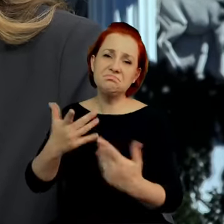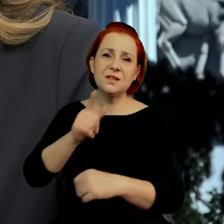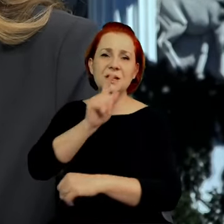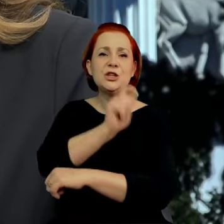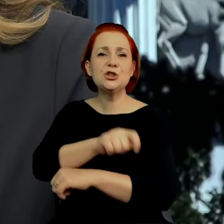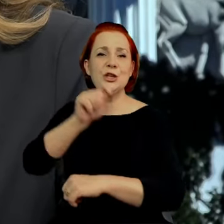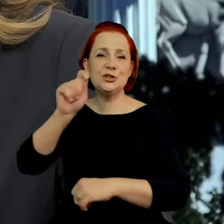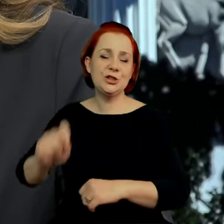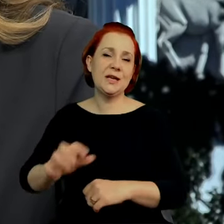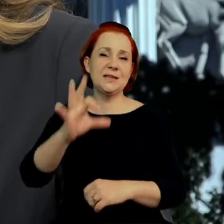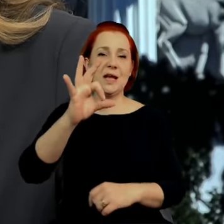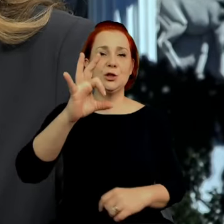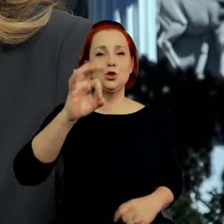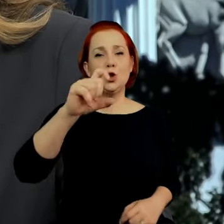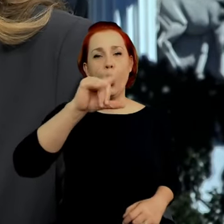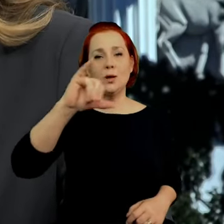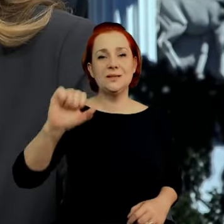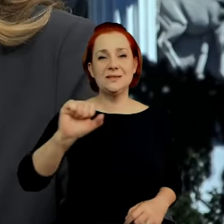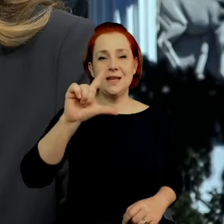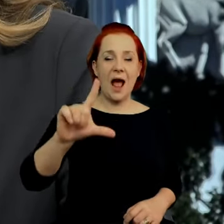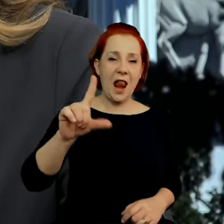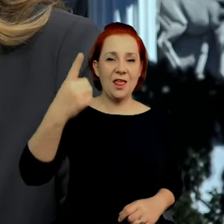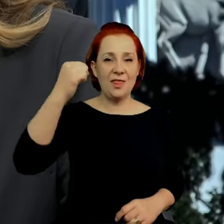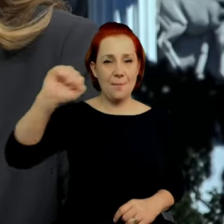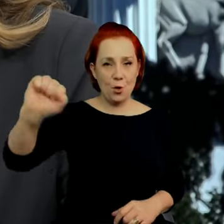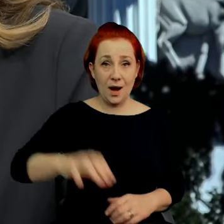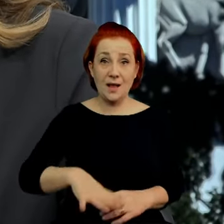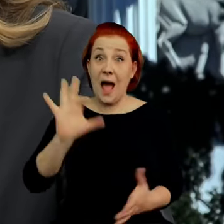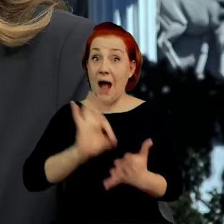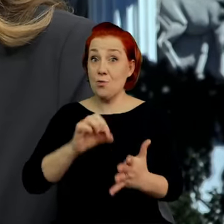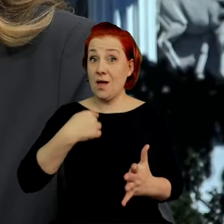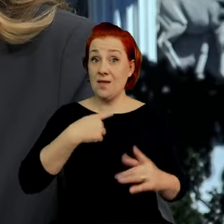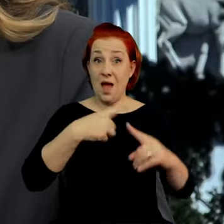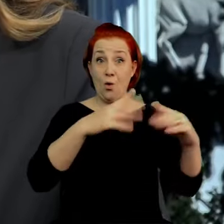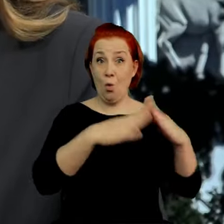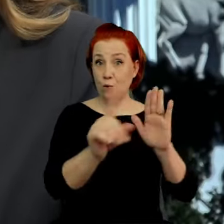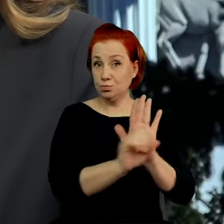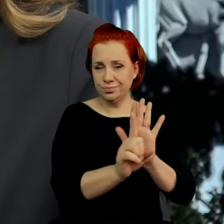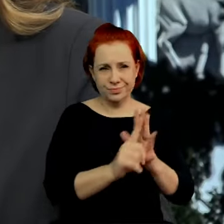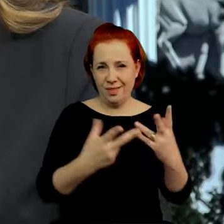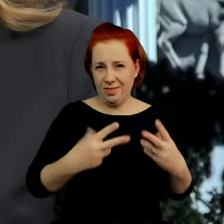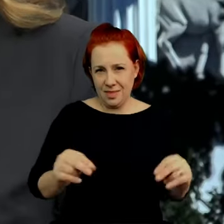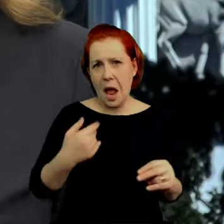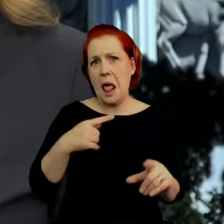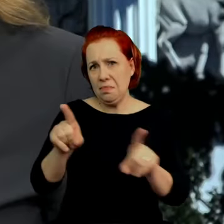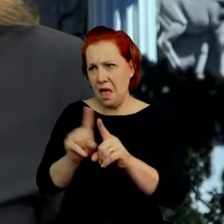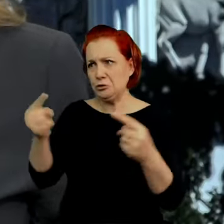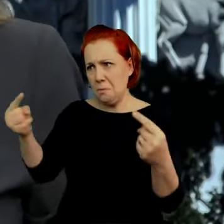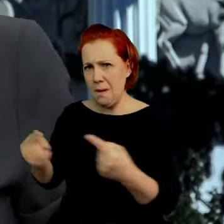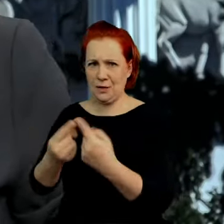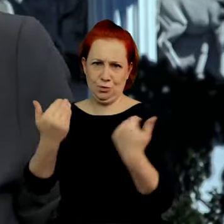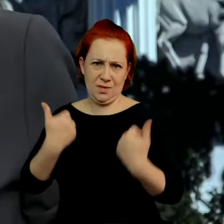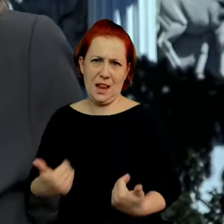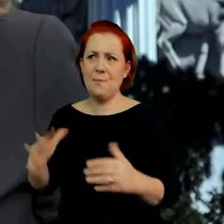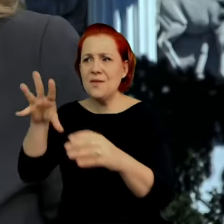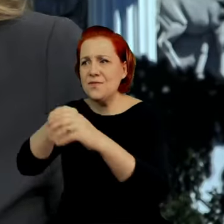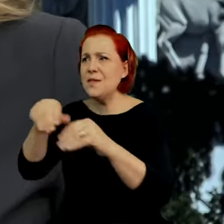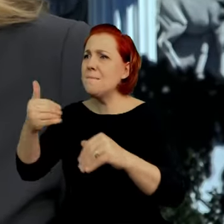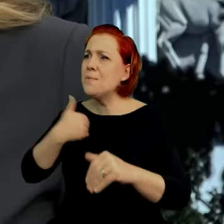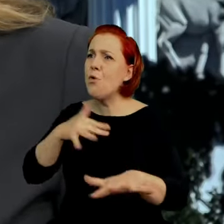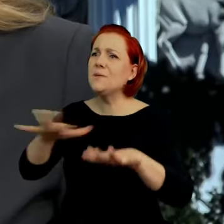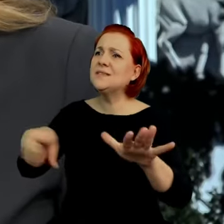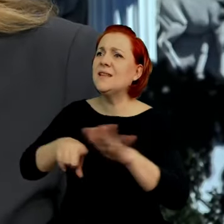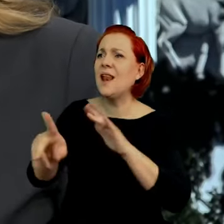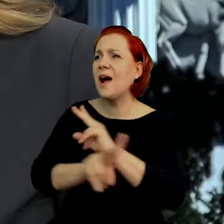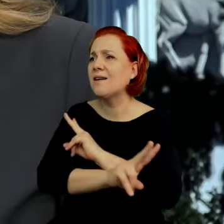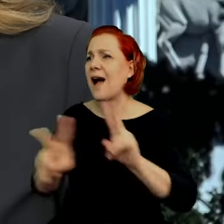akurat do kościoła nie chodzę, ale też się tam mieściłam. Czyli jakby tam było miejsce dla wszystkich. Mówiliśmy, że to jest